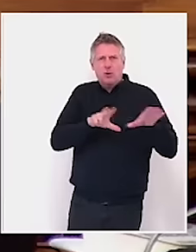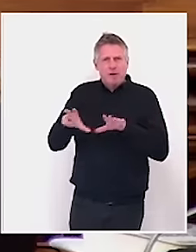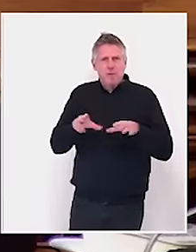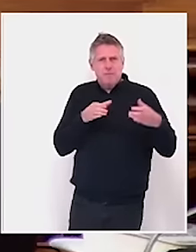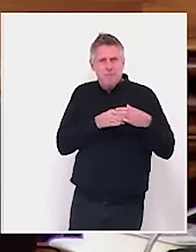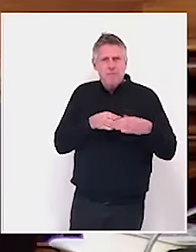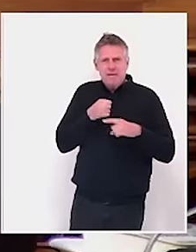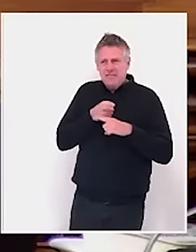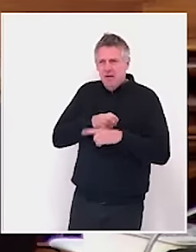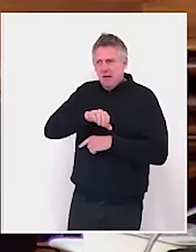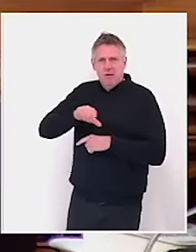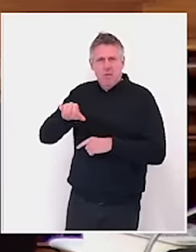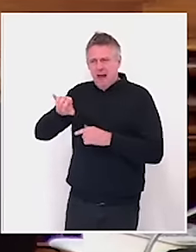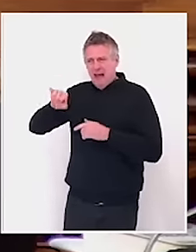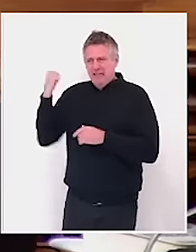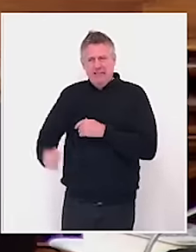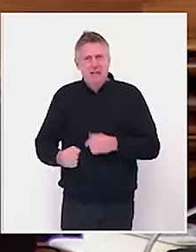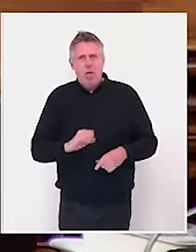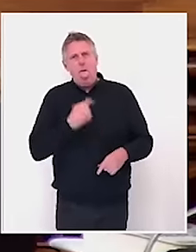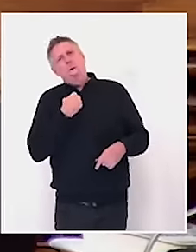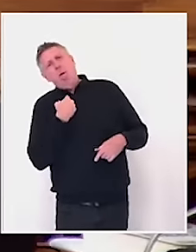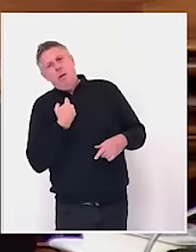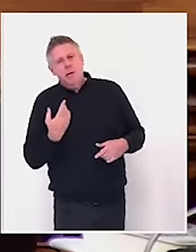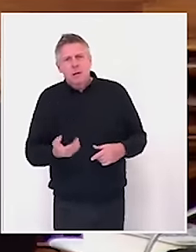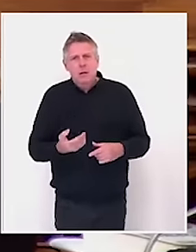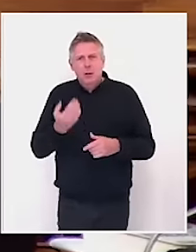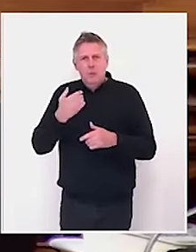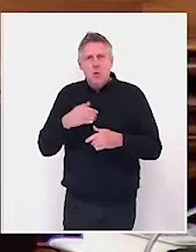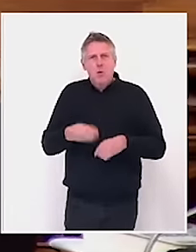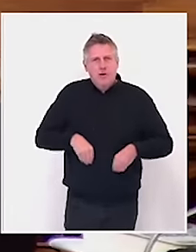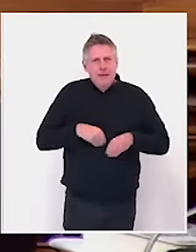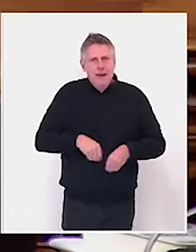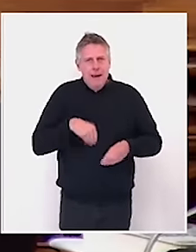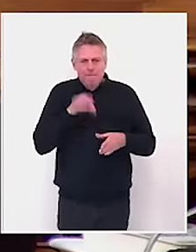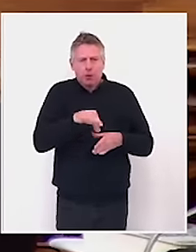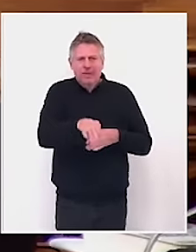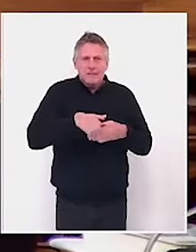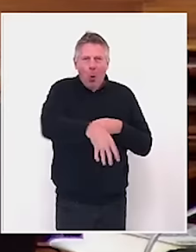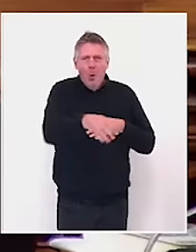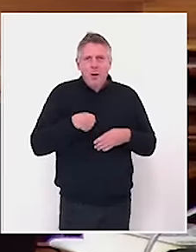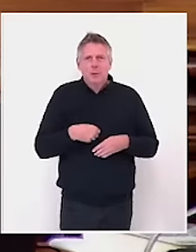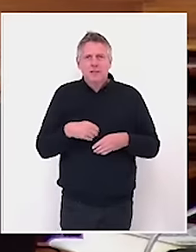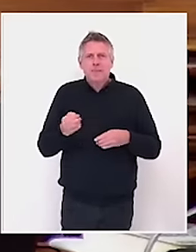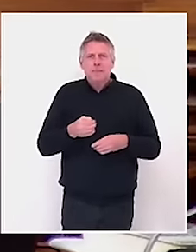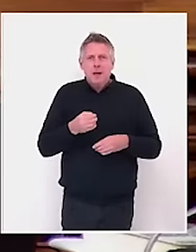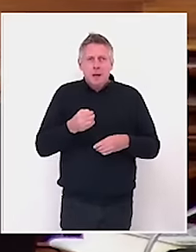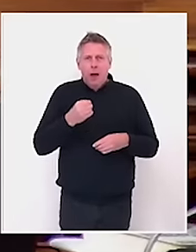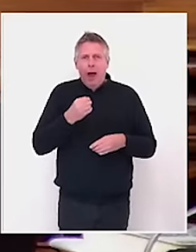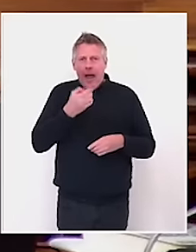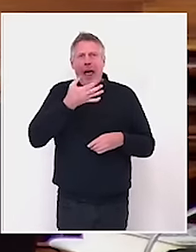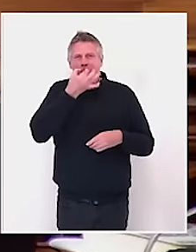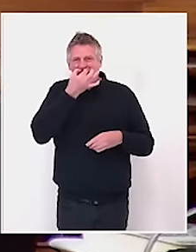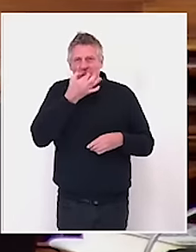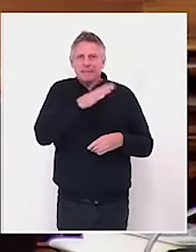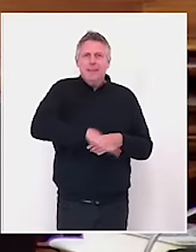crois. C'était quelqu'un qui défendait les ouvriers dans les plantations de EVA et qui défendait aussi la forêt amazonienne et qui a été assassiné visiblement pour